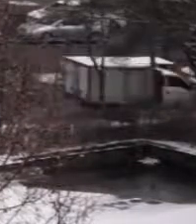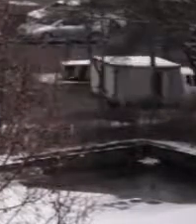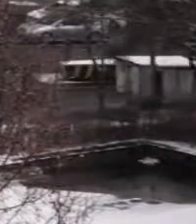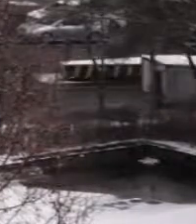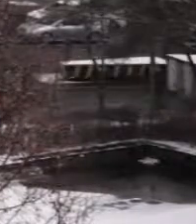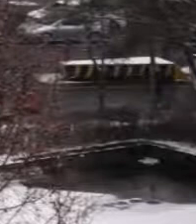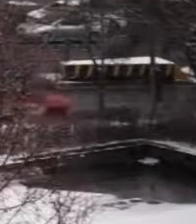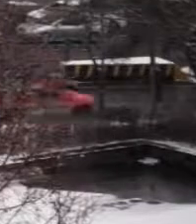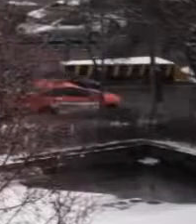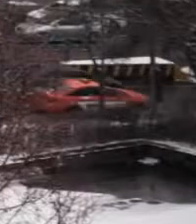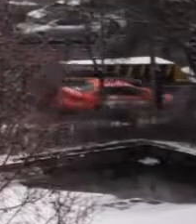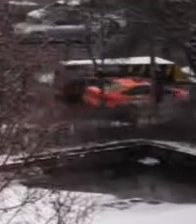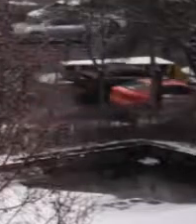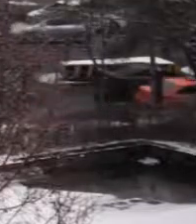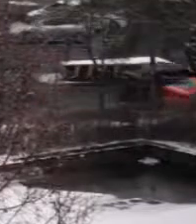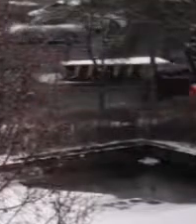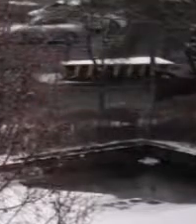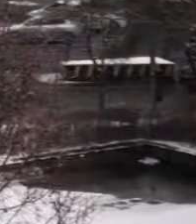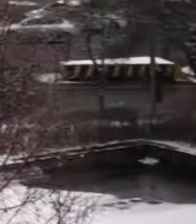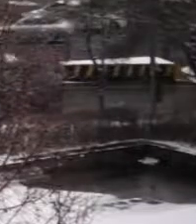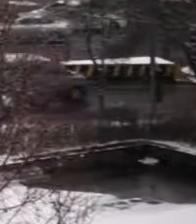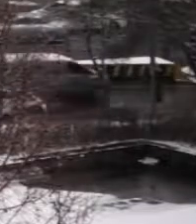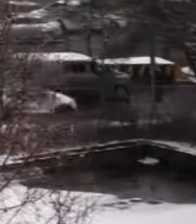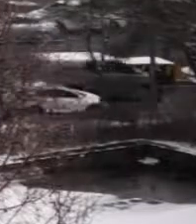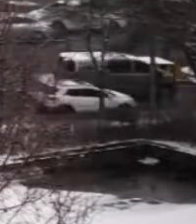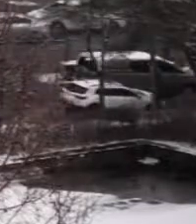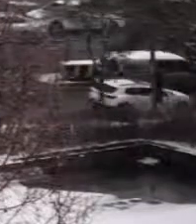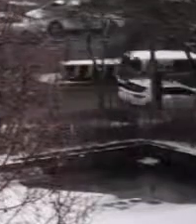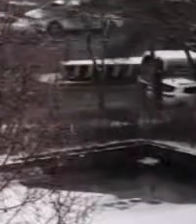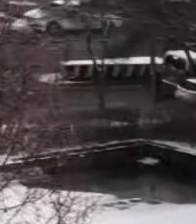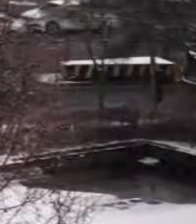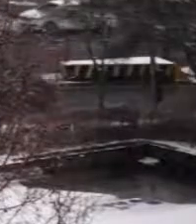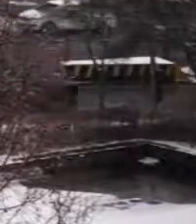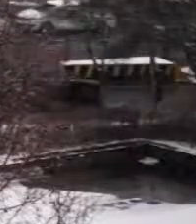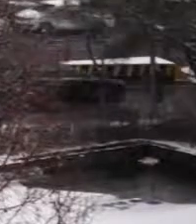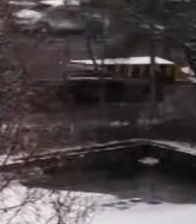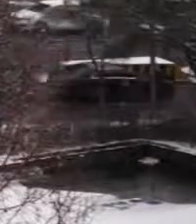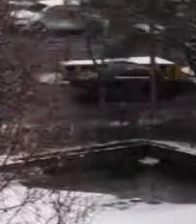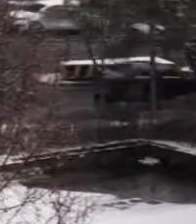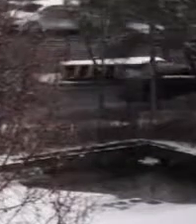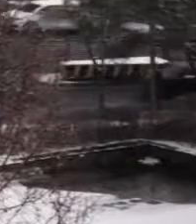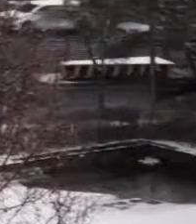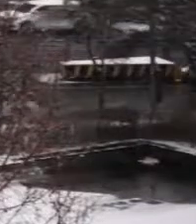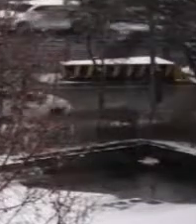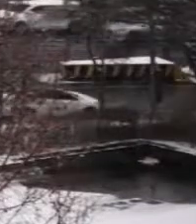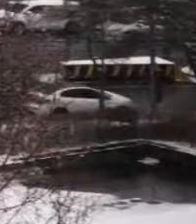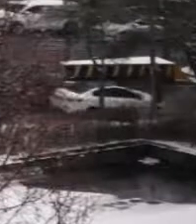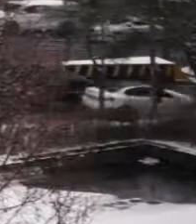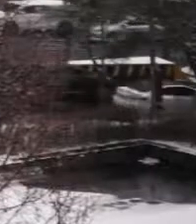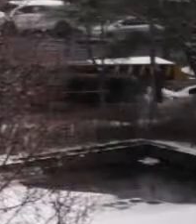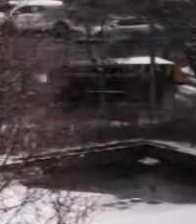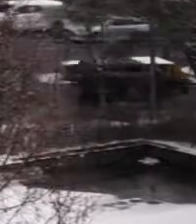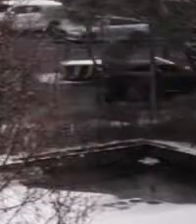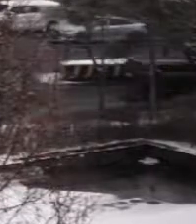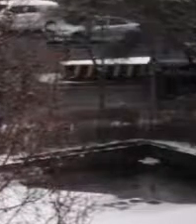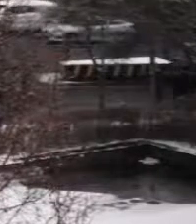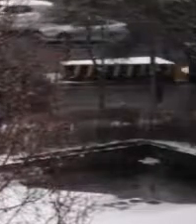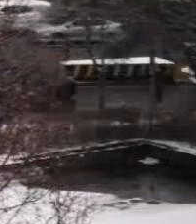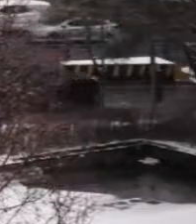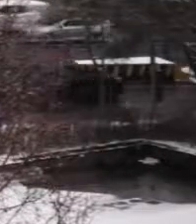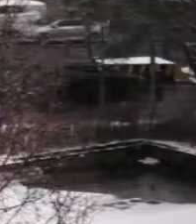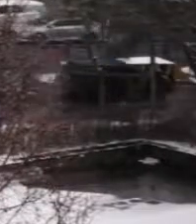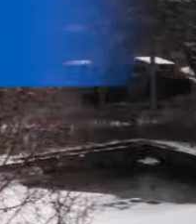마련했습니다 동대문구 가 23일 구청 다목적 강당에서 교복 나눔 장터 를 개최합니다